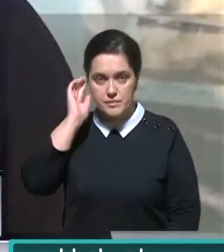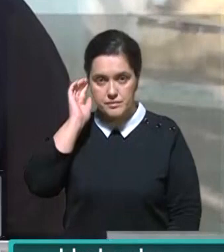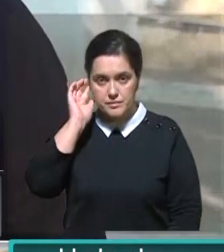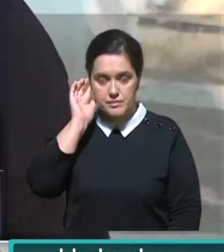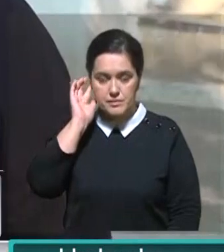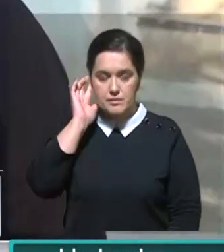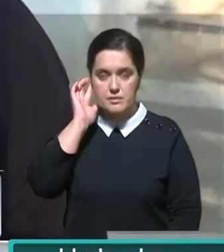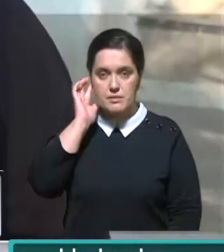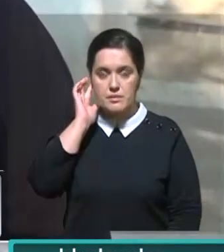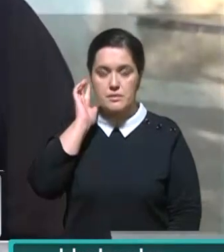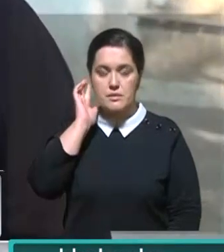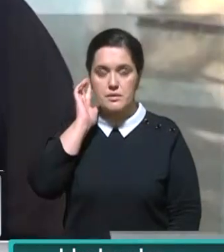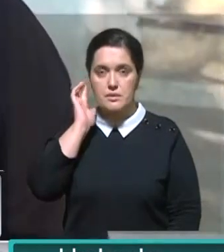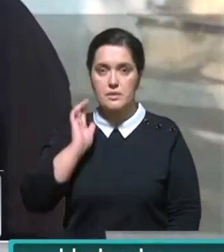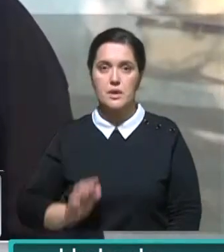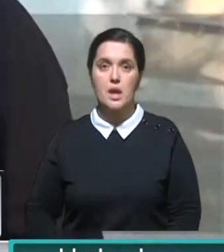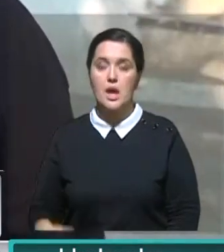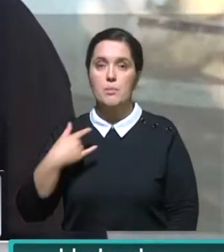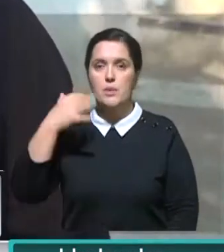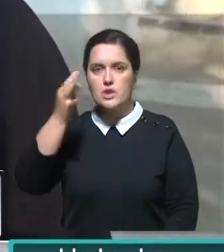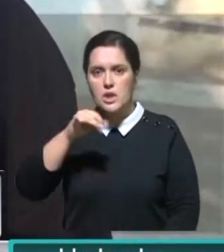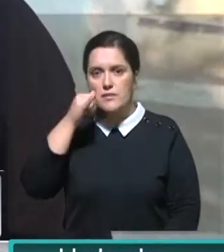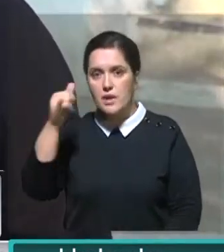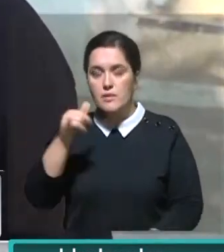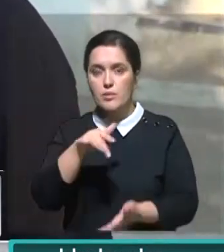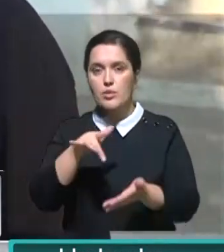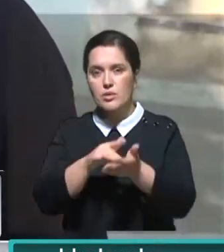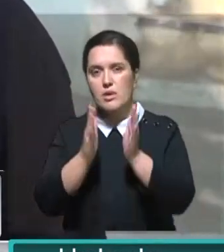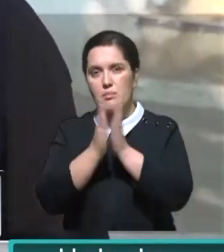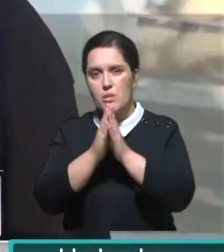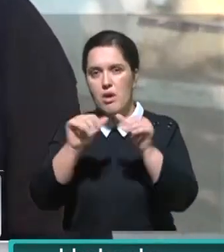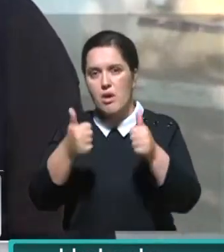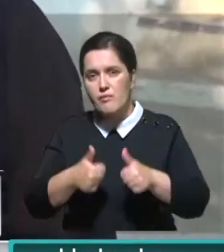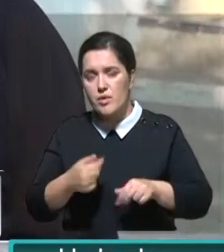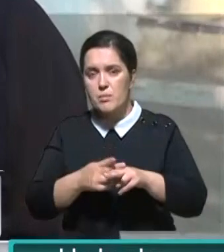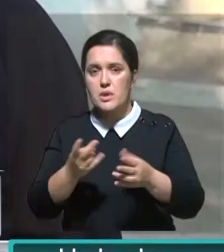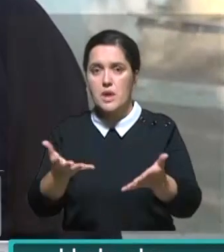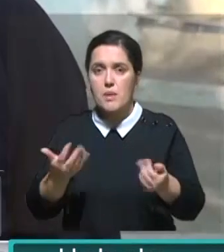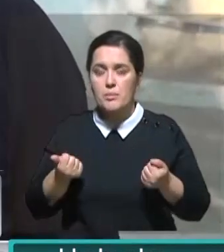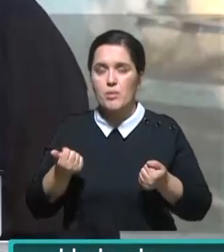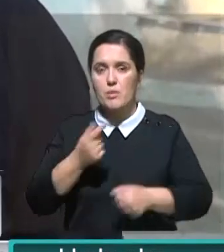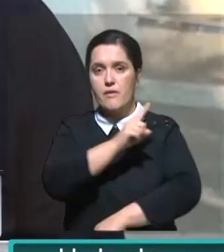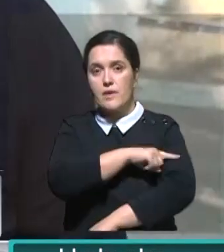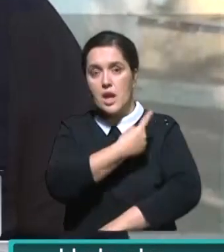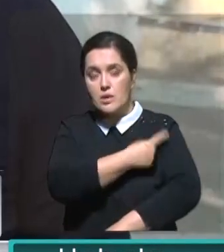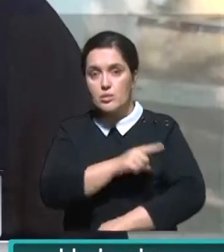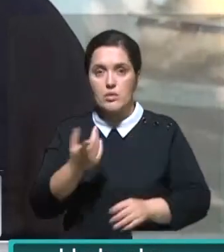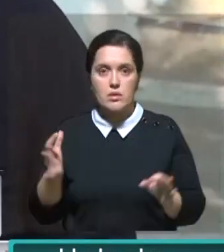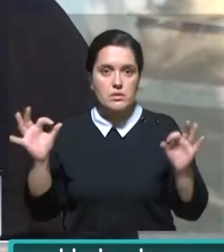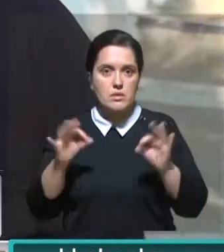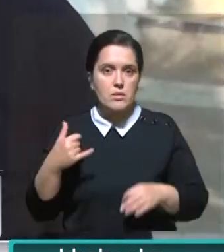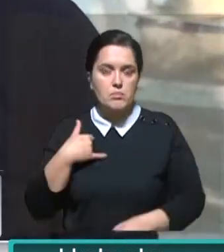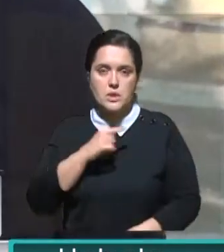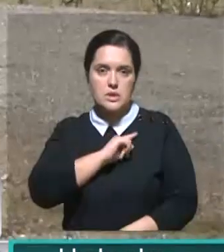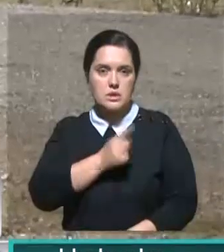Данные отправляем с большим трудом. Чаще звоним коллегам в город, просим оформить больного на прием к хирургу или на рентген. Никаких сил уже нет